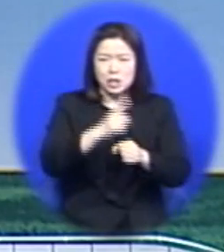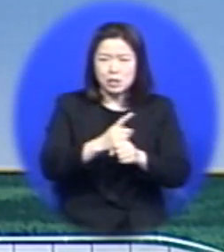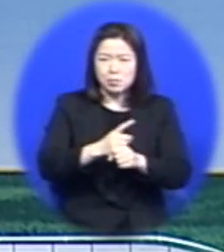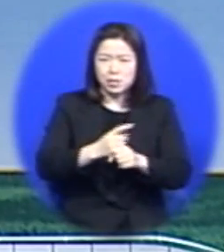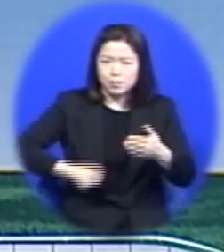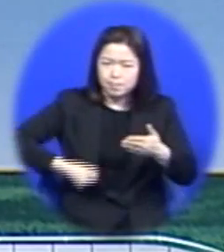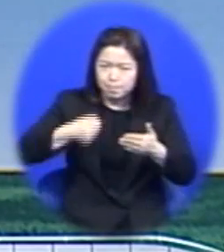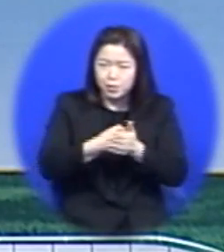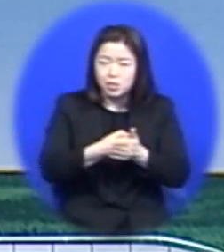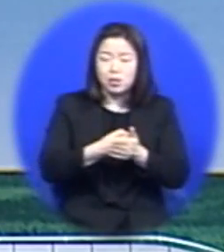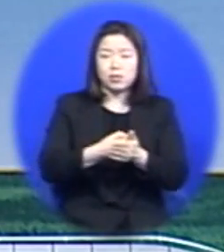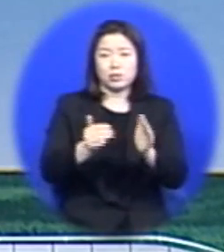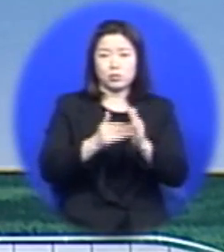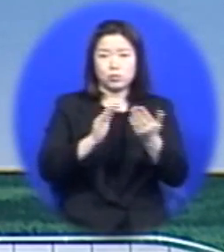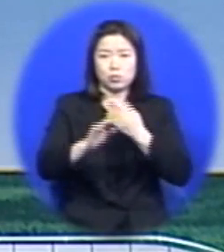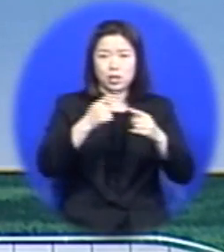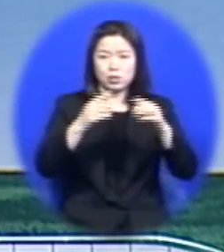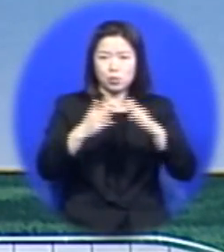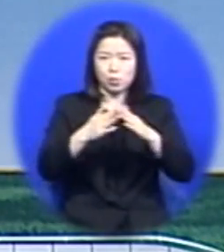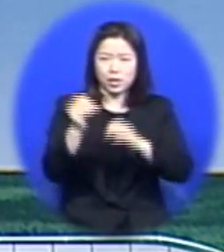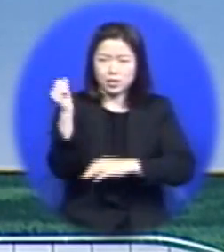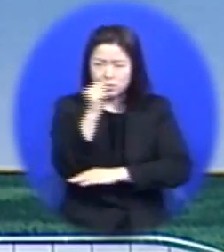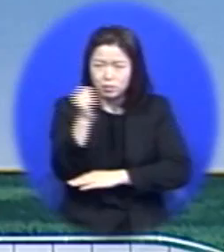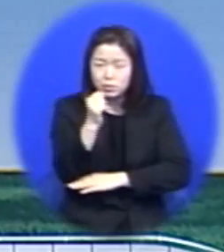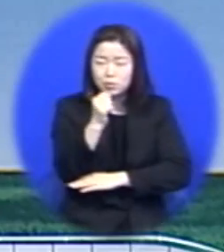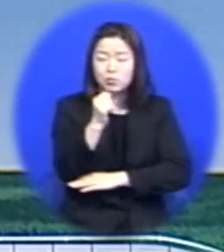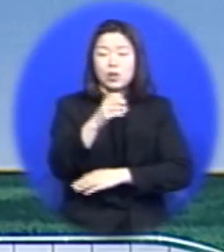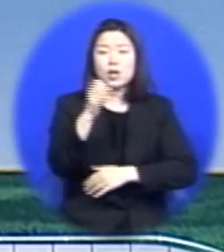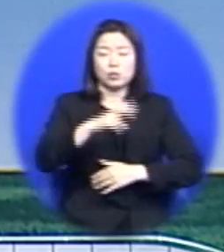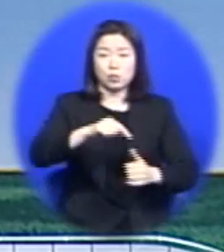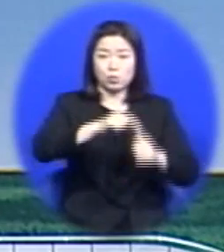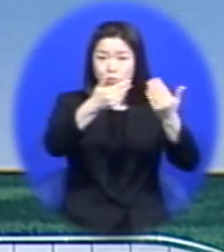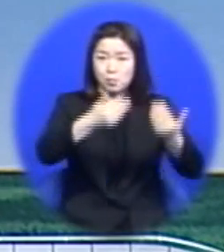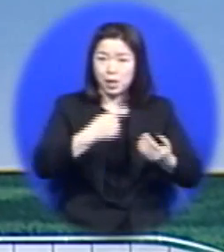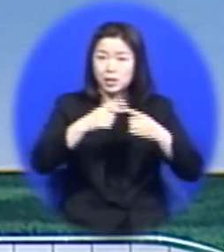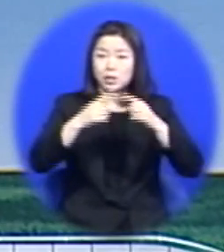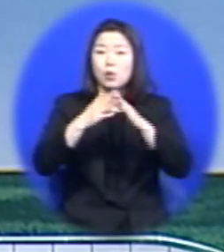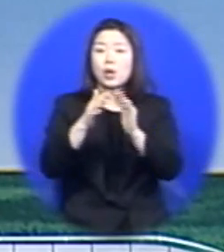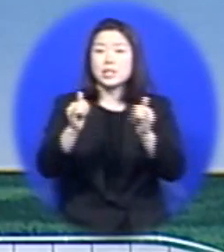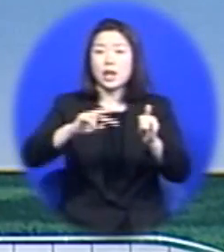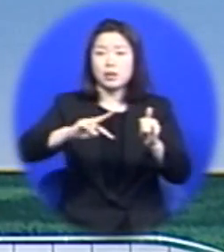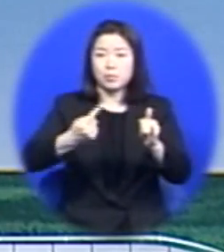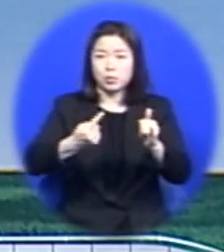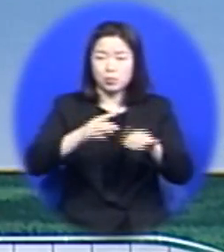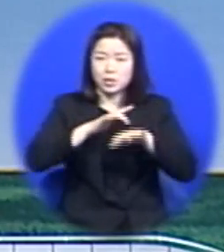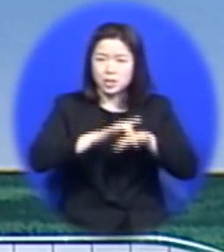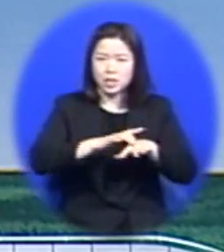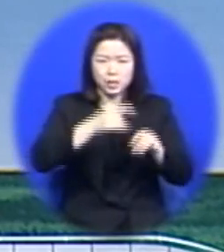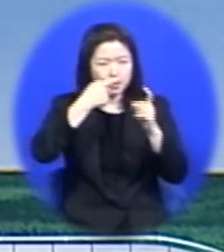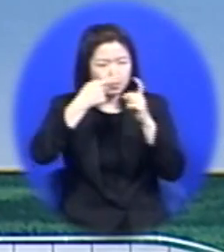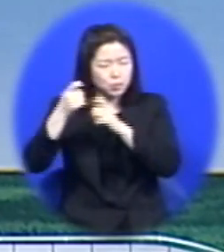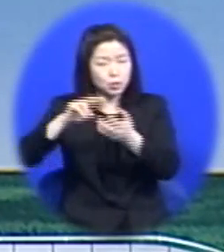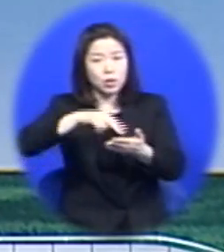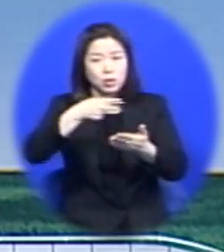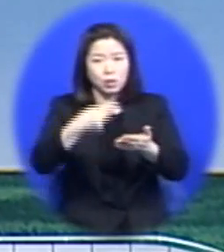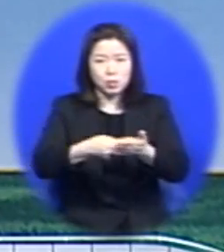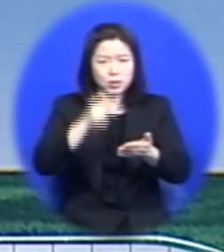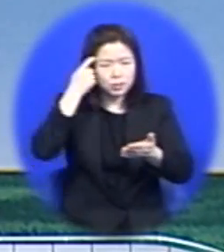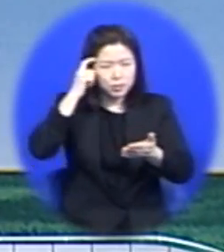교회를 흔들기로, 그리고 이미 구원받았다고 하는 교인들조차도 사탄이 미혹에서